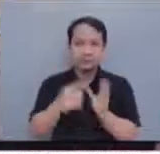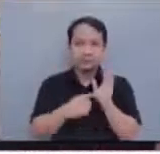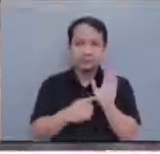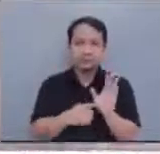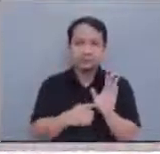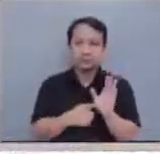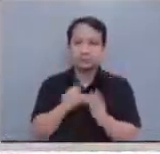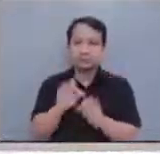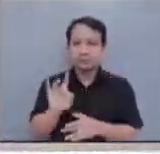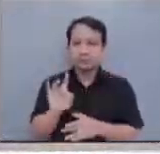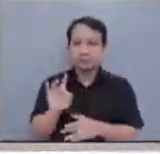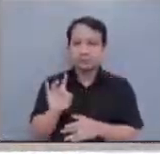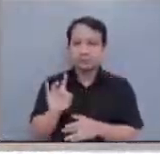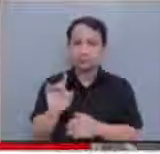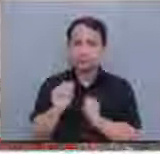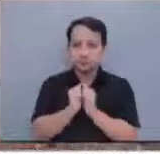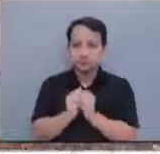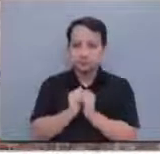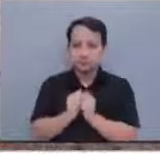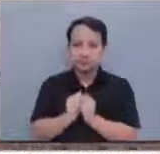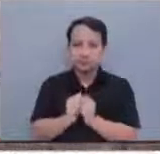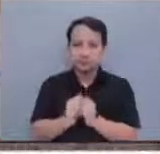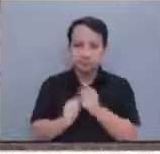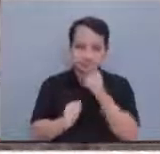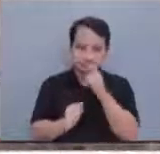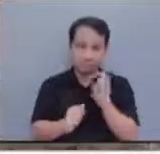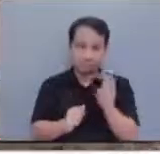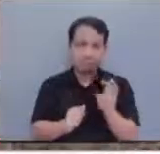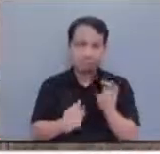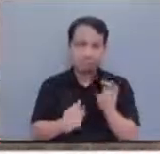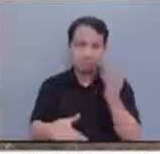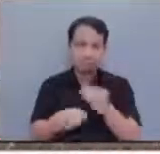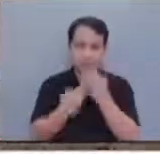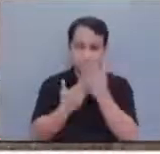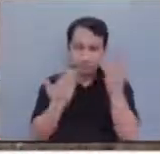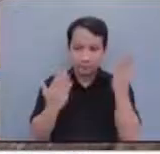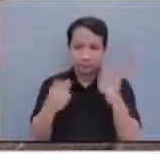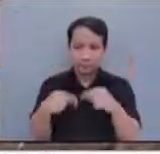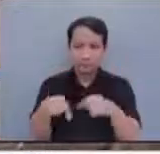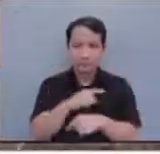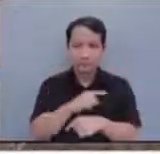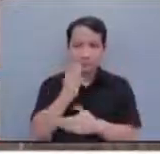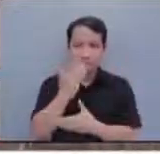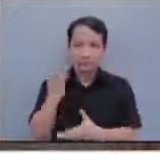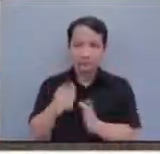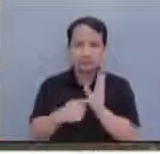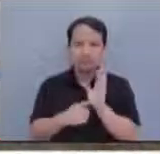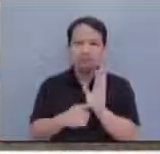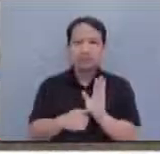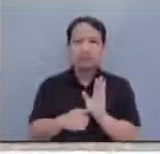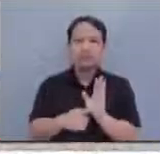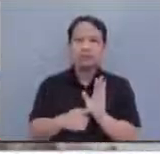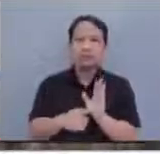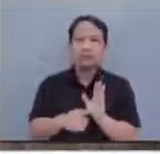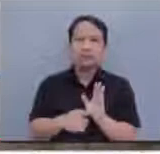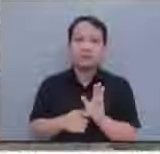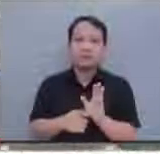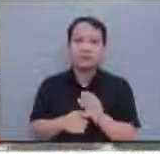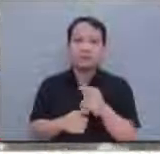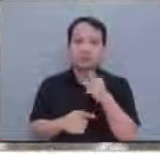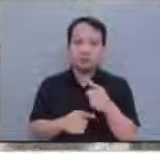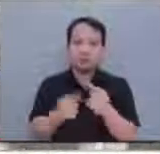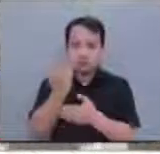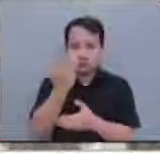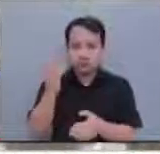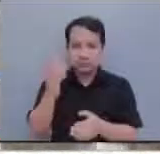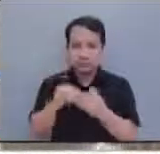8 sibilyan kasama ng isang 6 years old ang nasawi sa pinakawilang missile attack ayon kay Vitaly Kim, leader